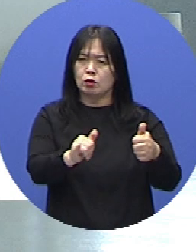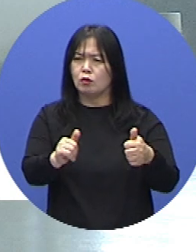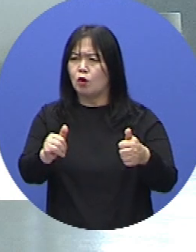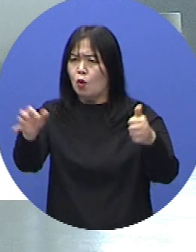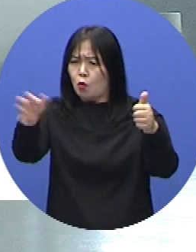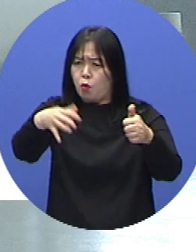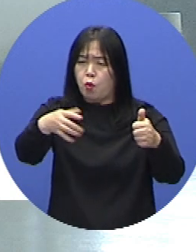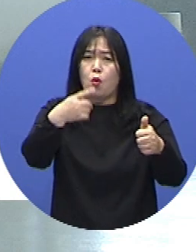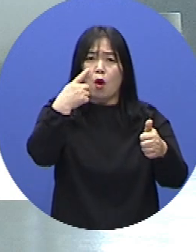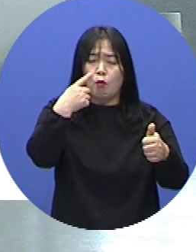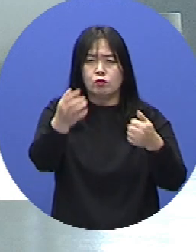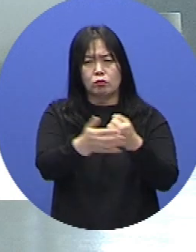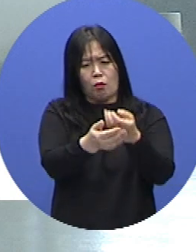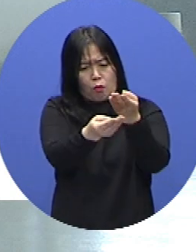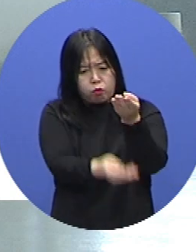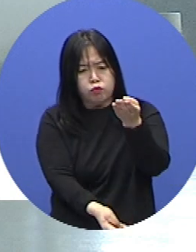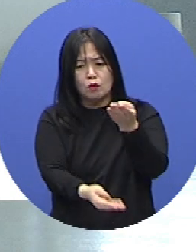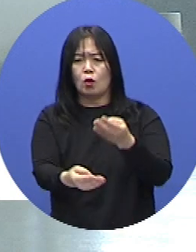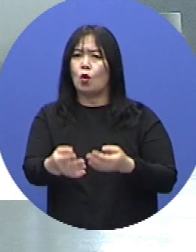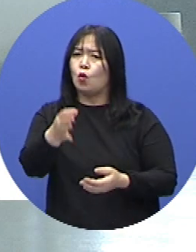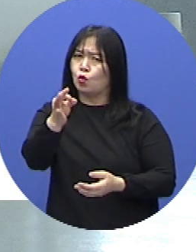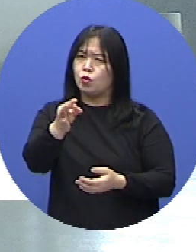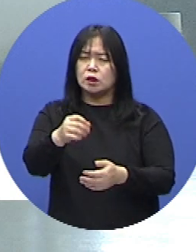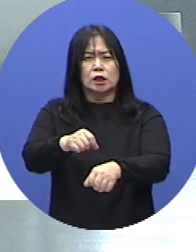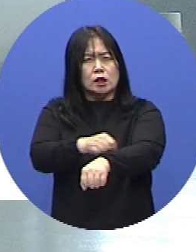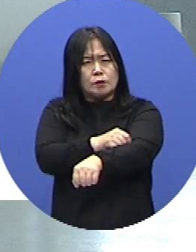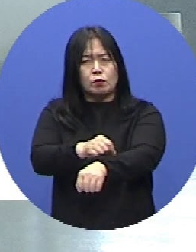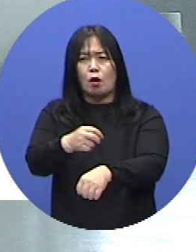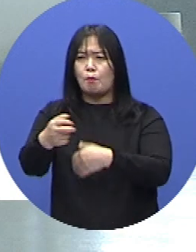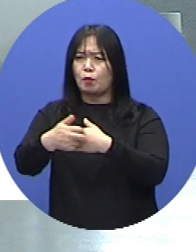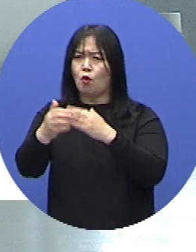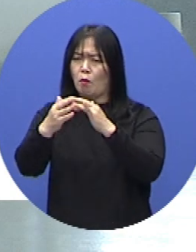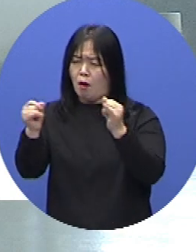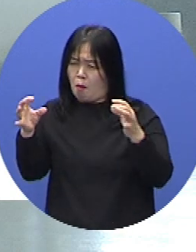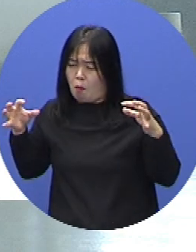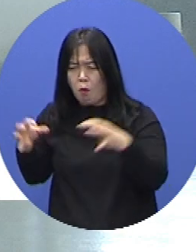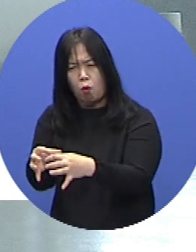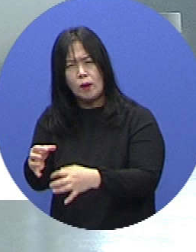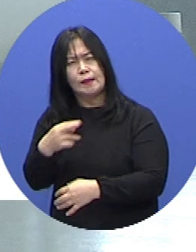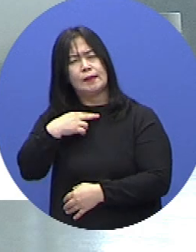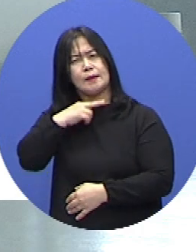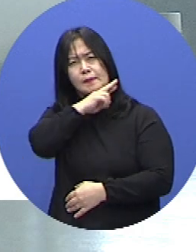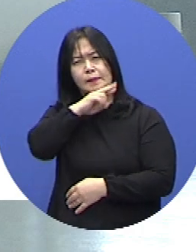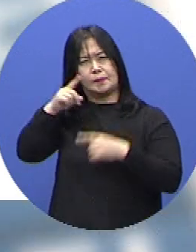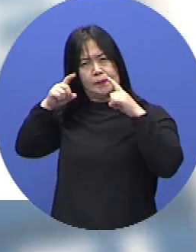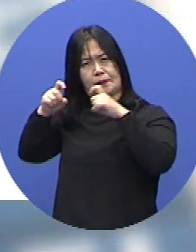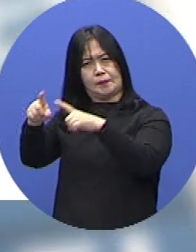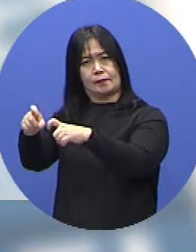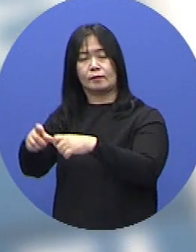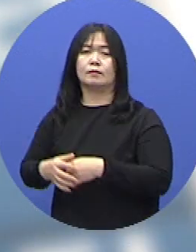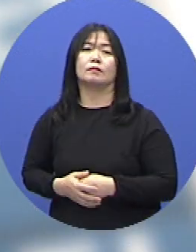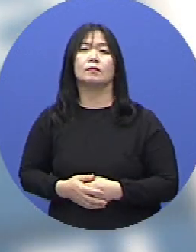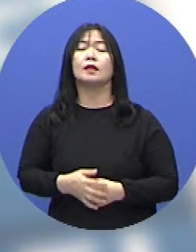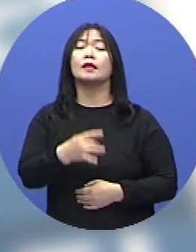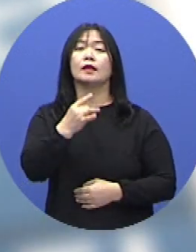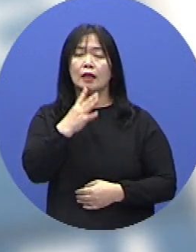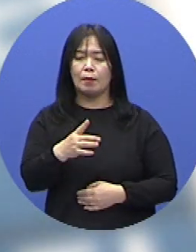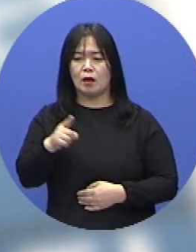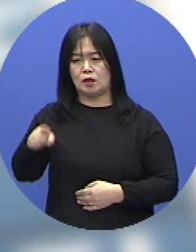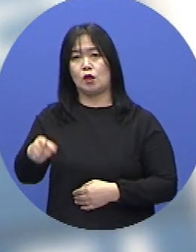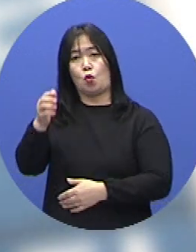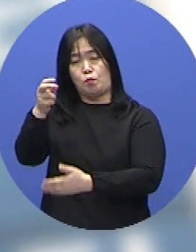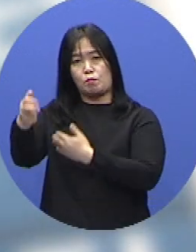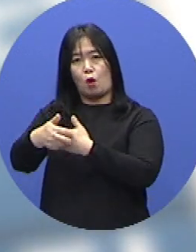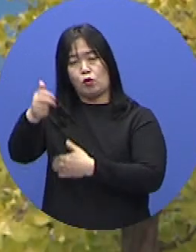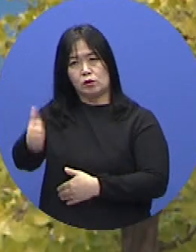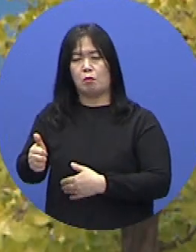건에 대해서 이제 진단비가 특정 병원에 이제 특이적으로 좀 몰려 있던 게좀 의심스러웠고요. 다만 구속된 B